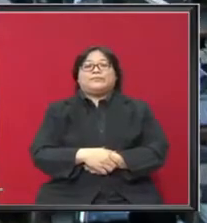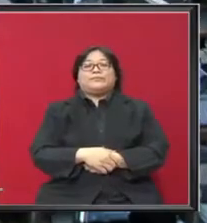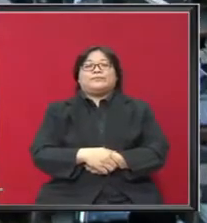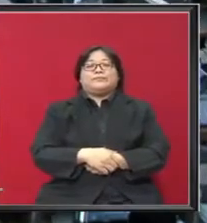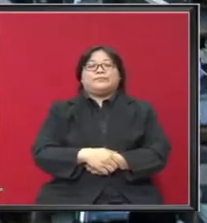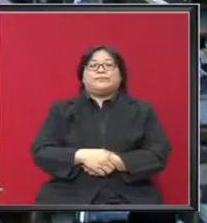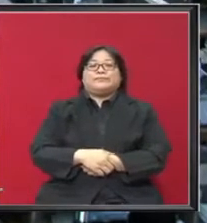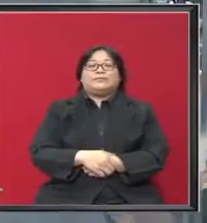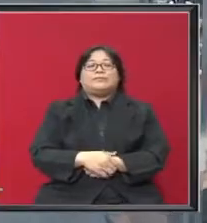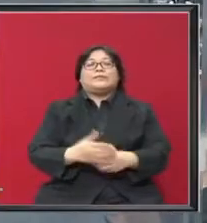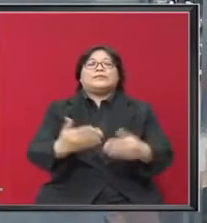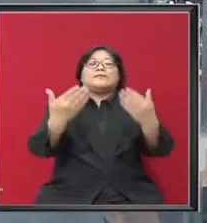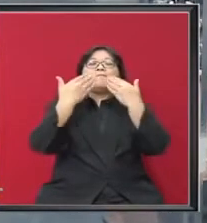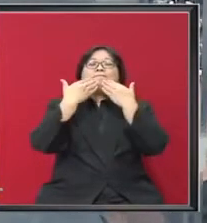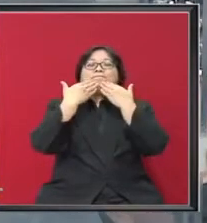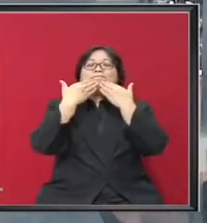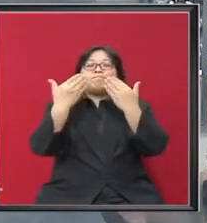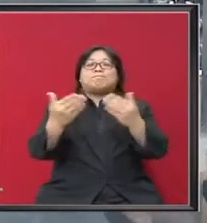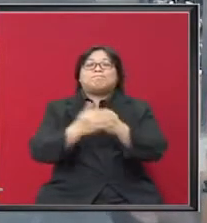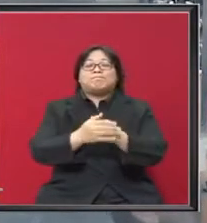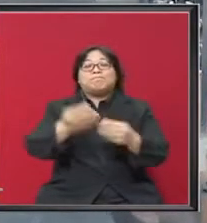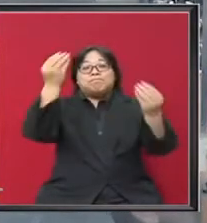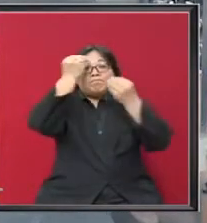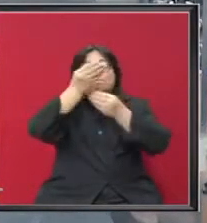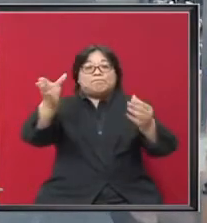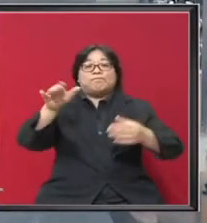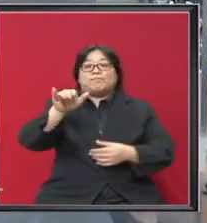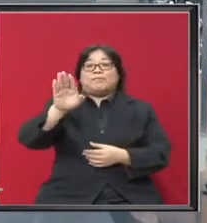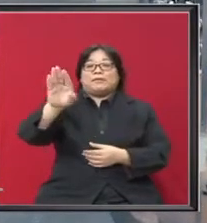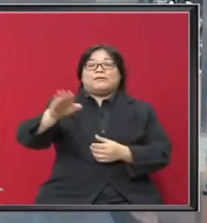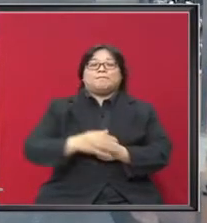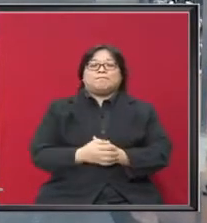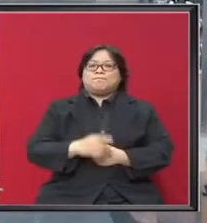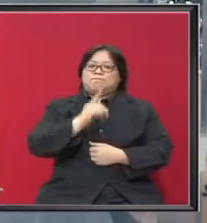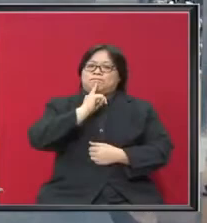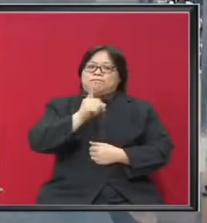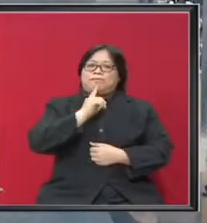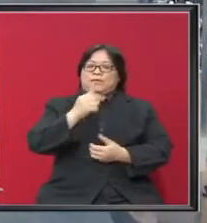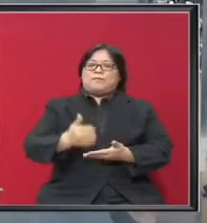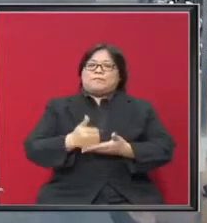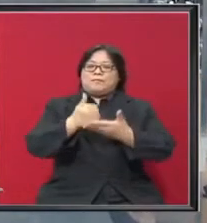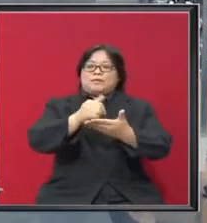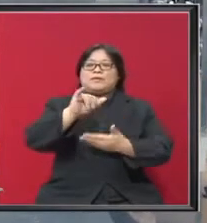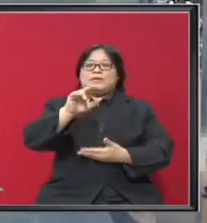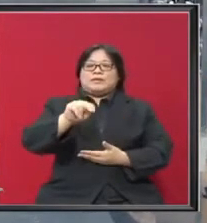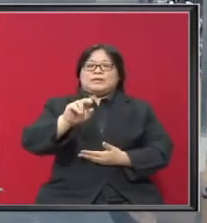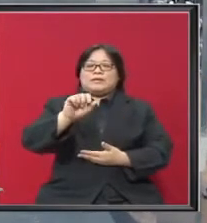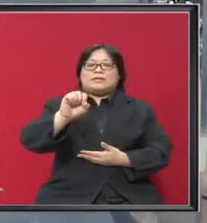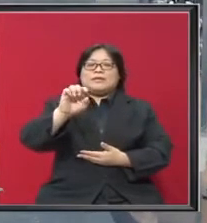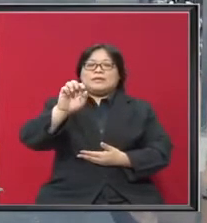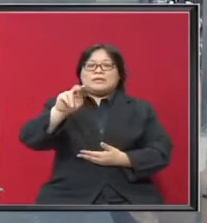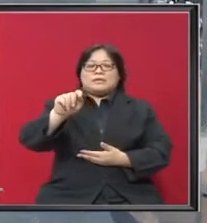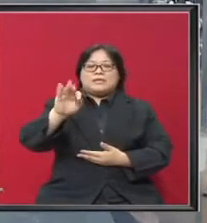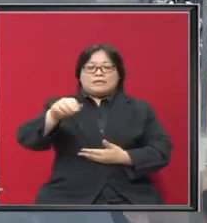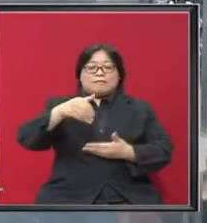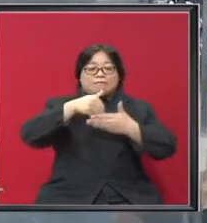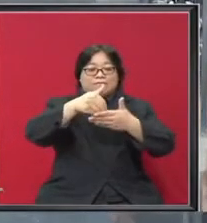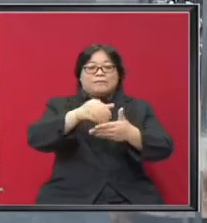Hai hati Makasih untuk maklum mana Diam hormat walaupun bantuan insentif sebanyak